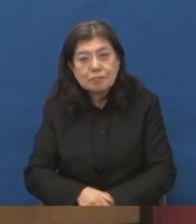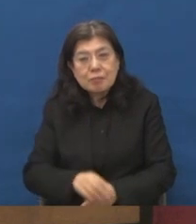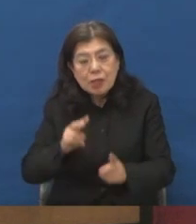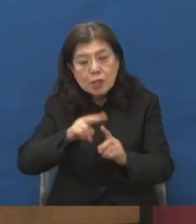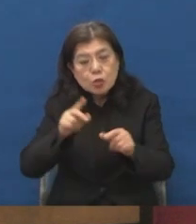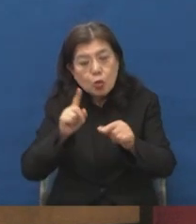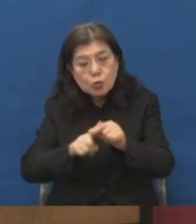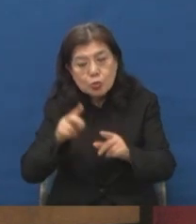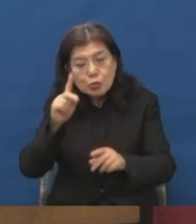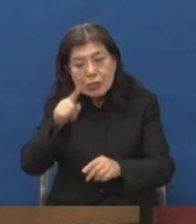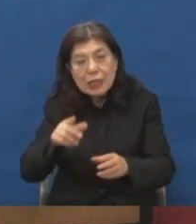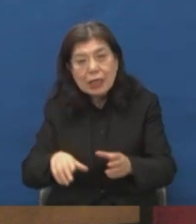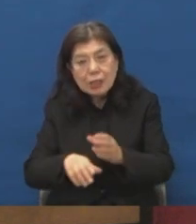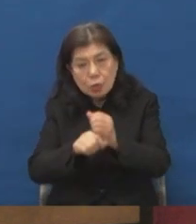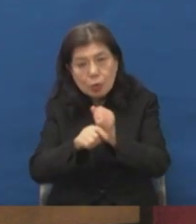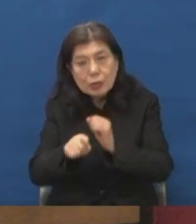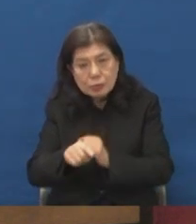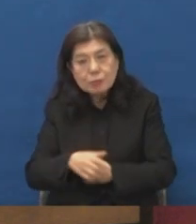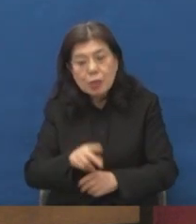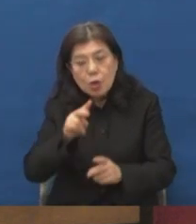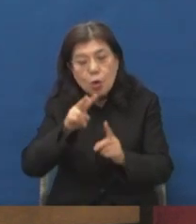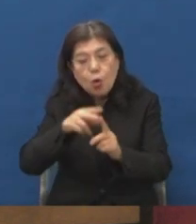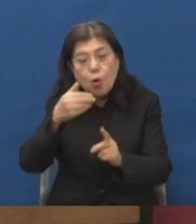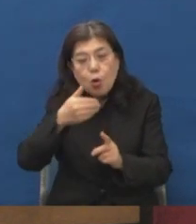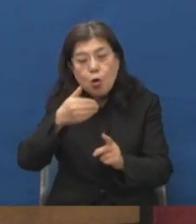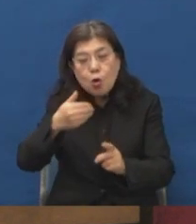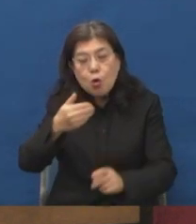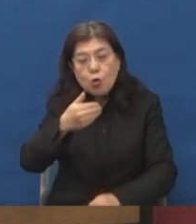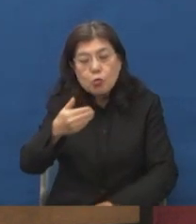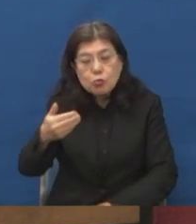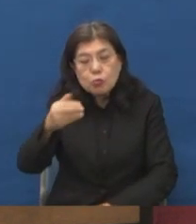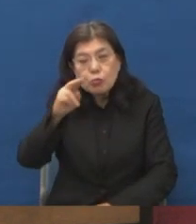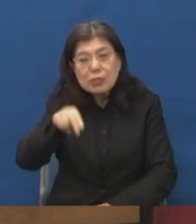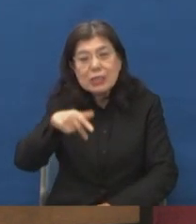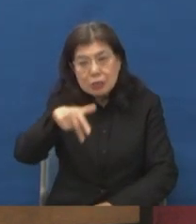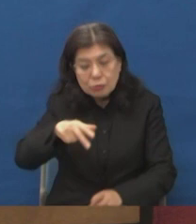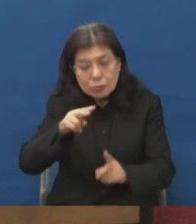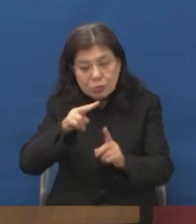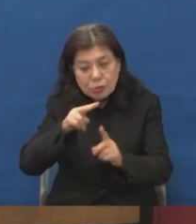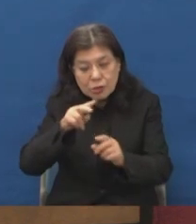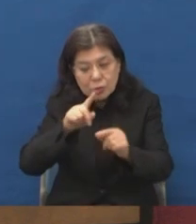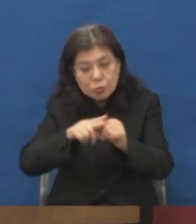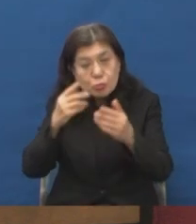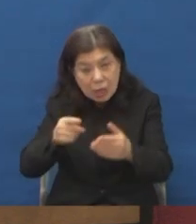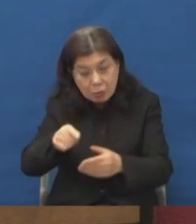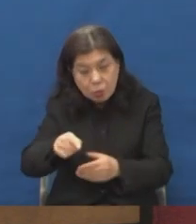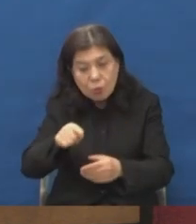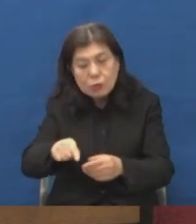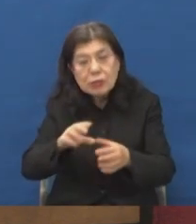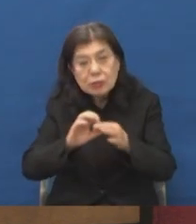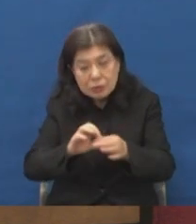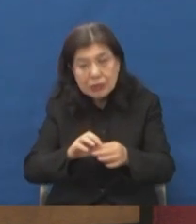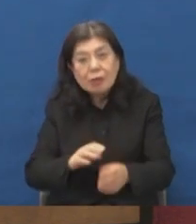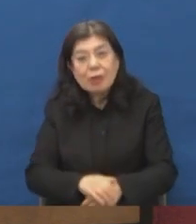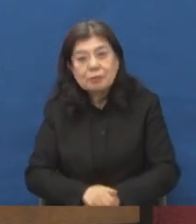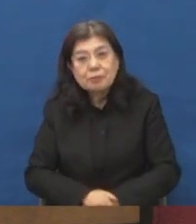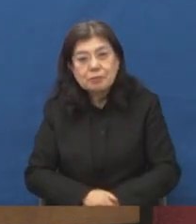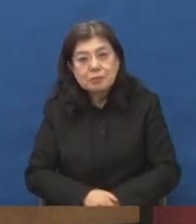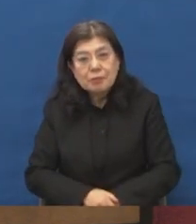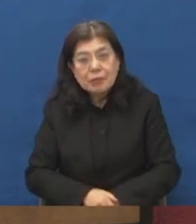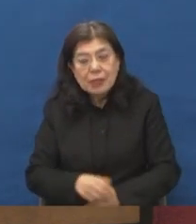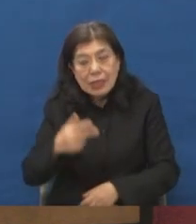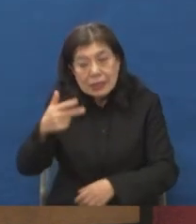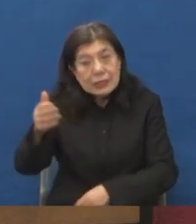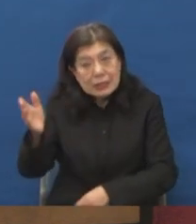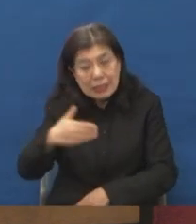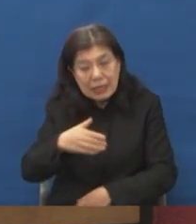貫教育校、施設新築工事、請負契約の変更、ほか2件、以上3件については、理事者から賃金